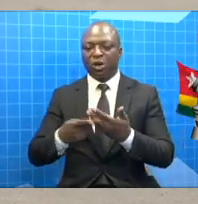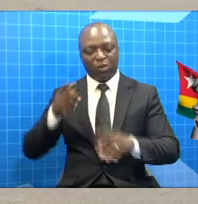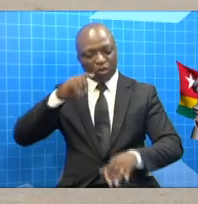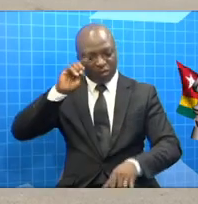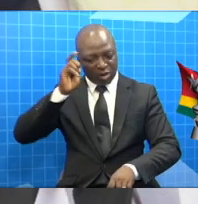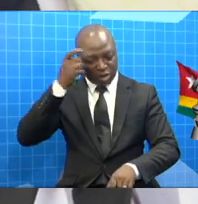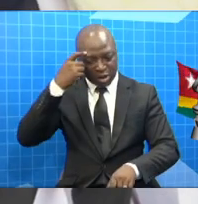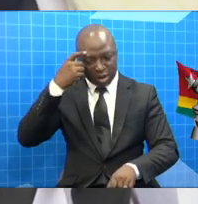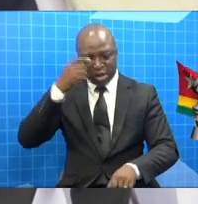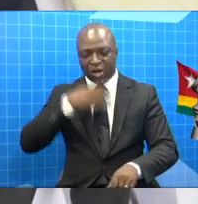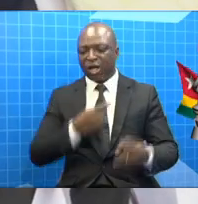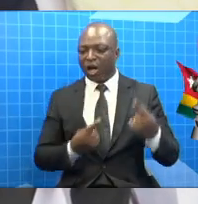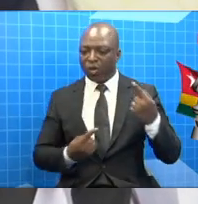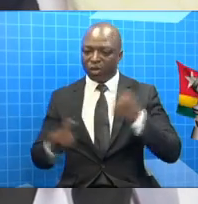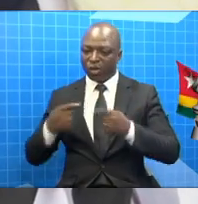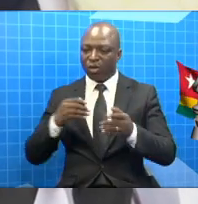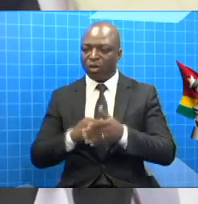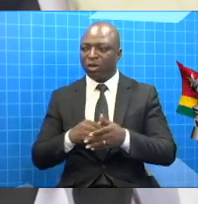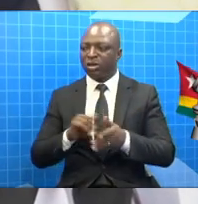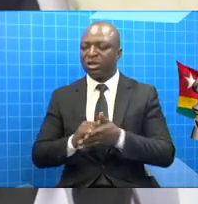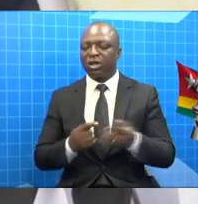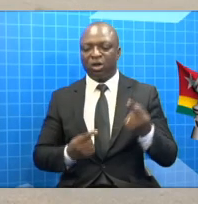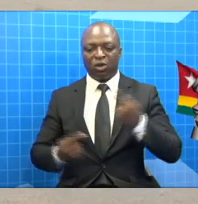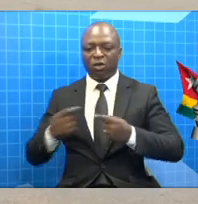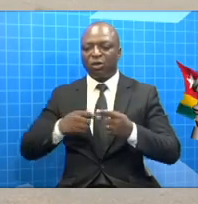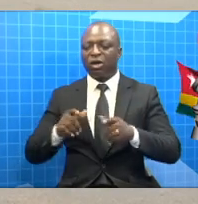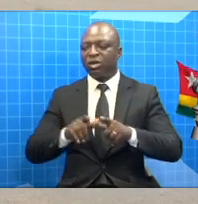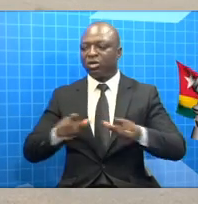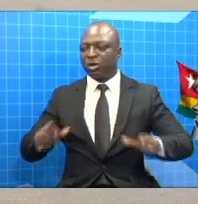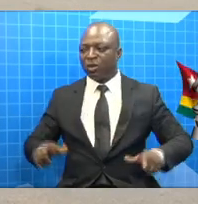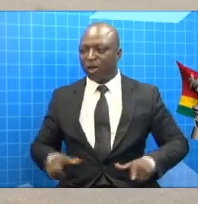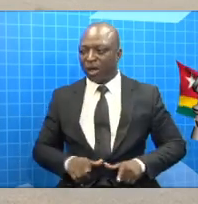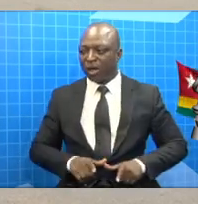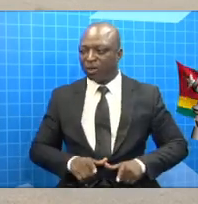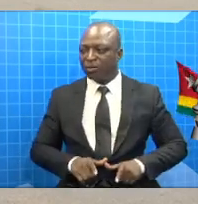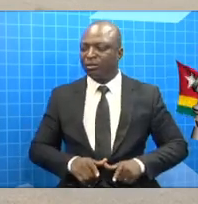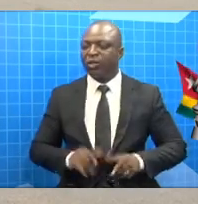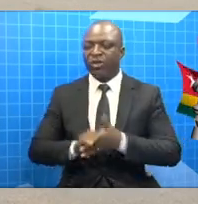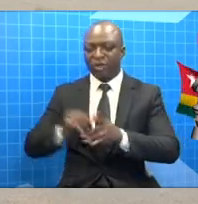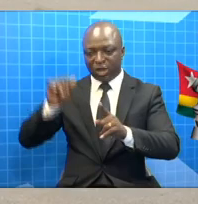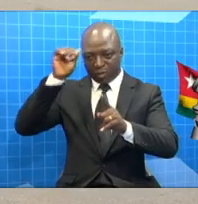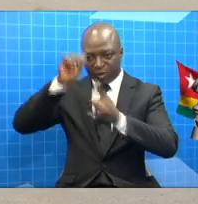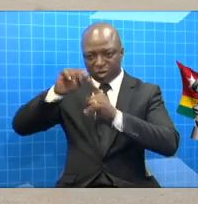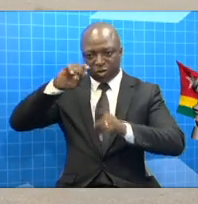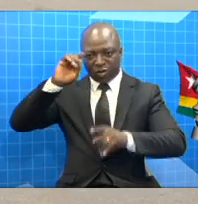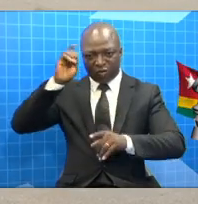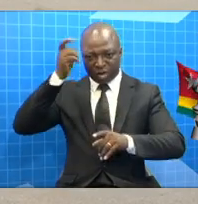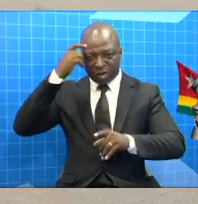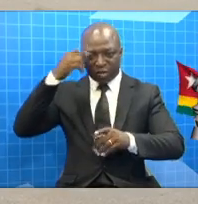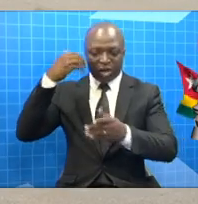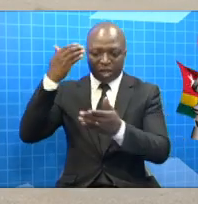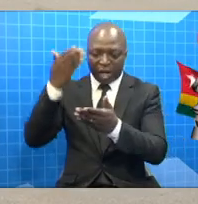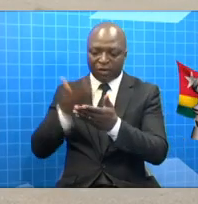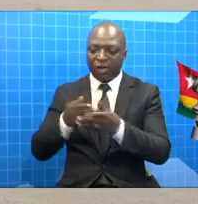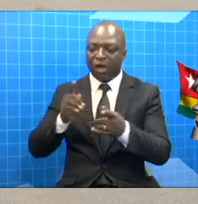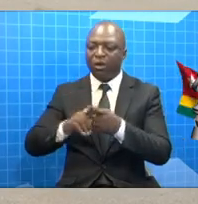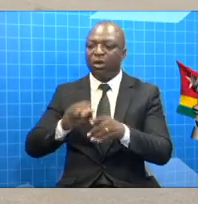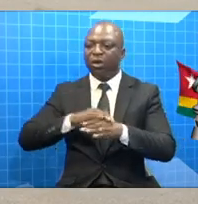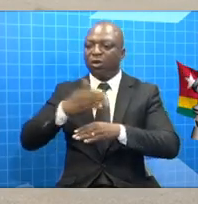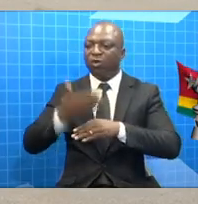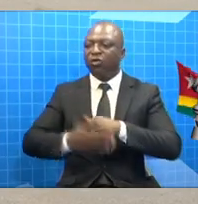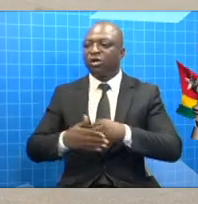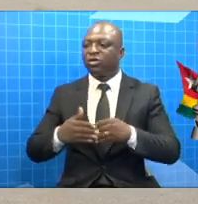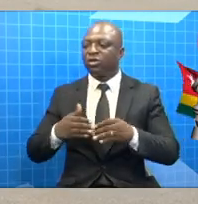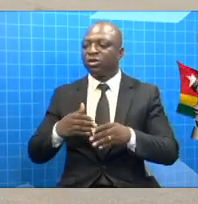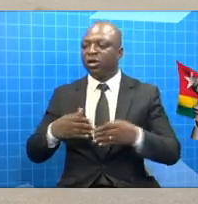gouvernement et la lutte contre la concurrence déloyale. L'ambition du gouvernement de parvenir à une couverture